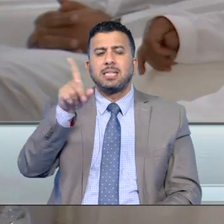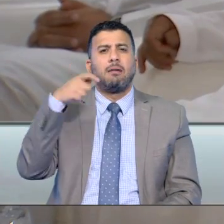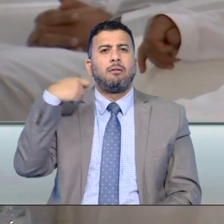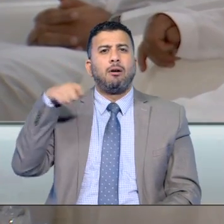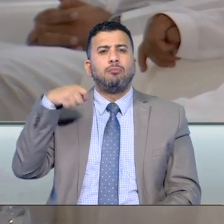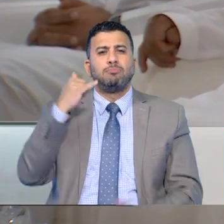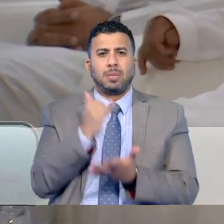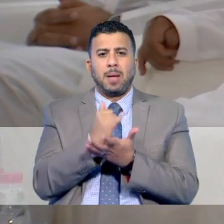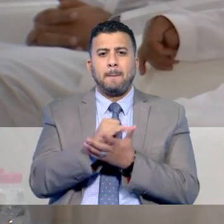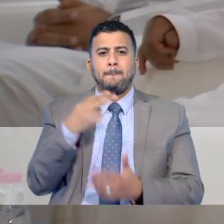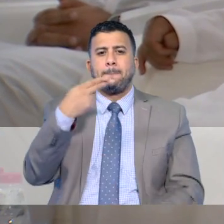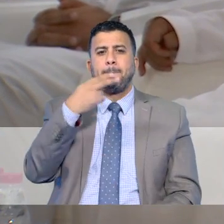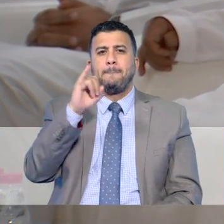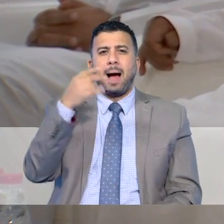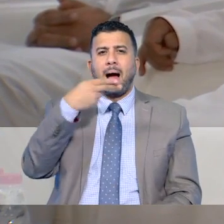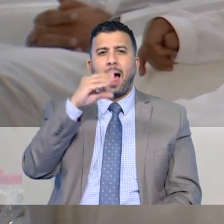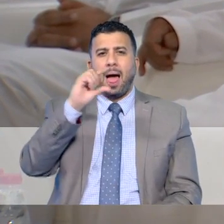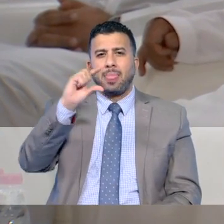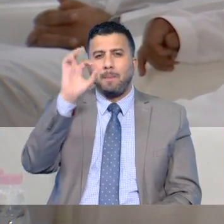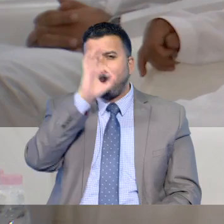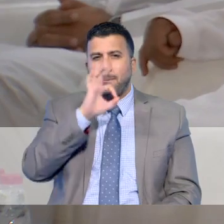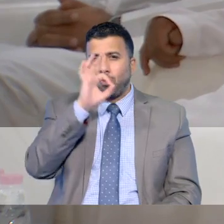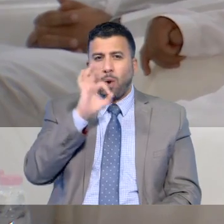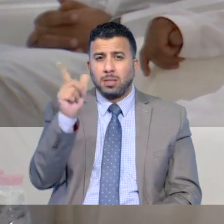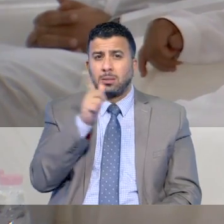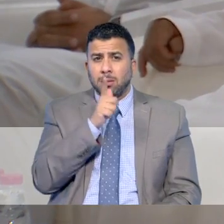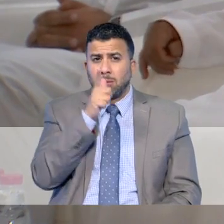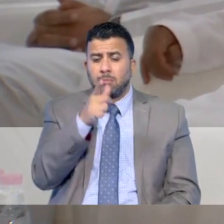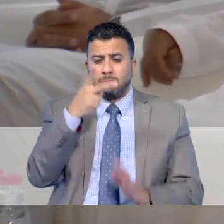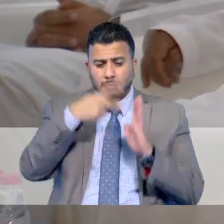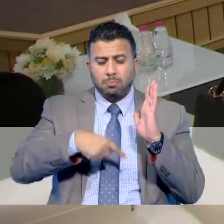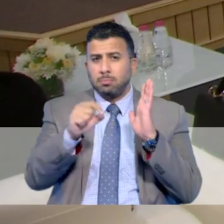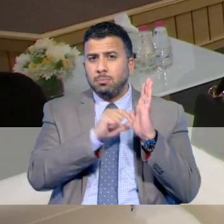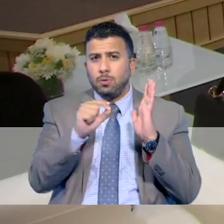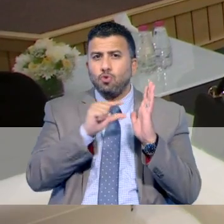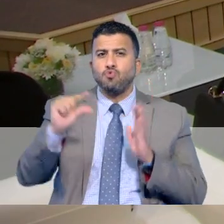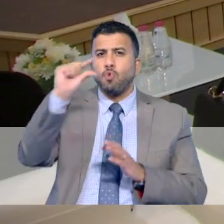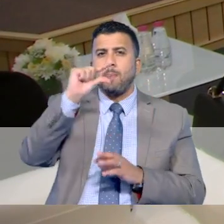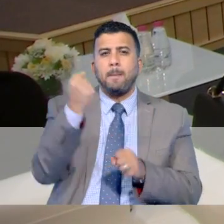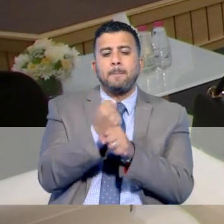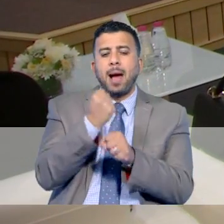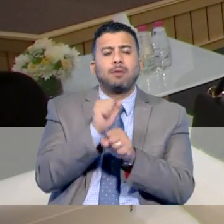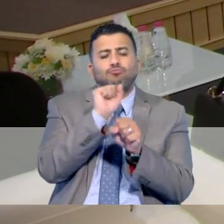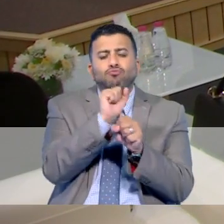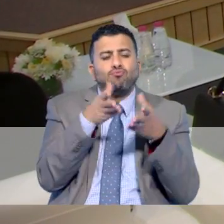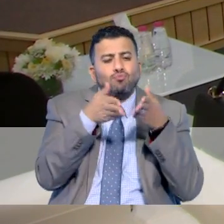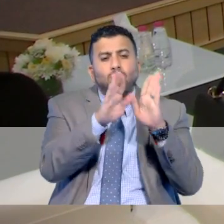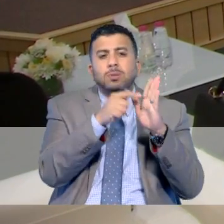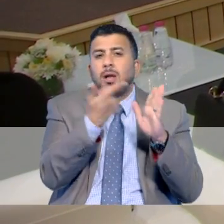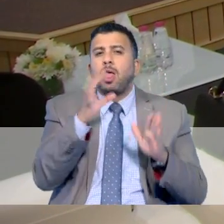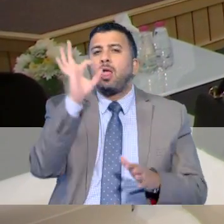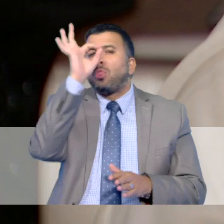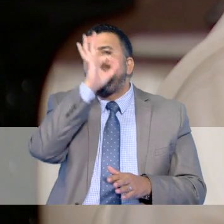المعهد. ودعا الاجتماع إلى التوقيع على وثيقة الدبلومات المهنية في مجال التراث الثقافي لدعم